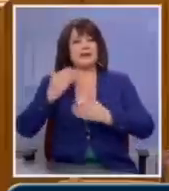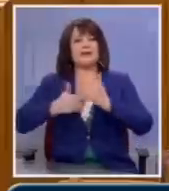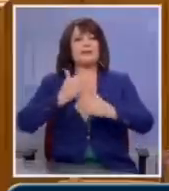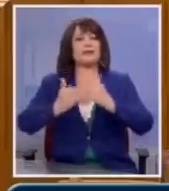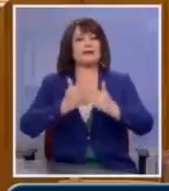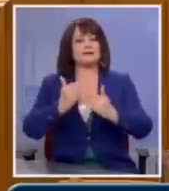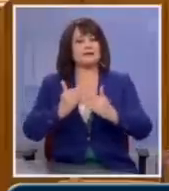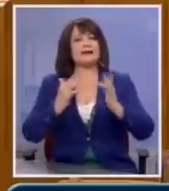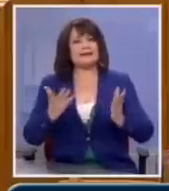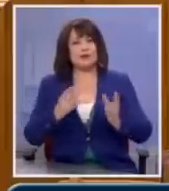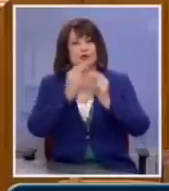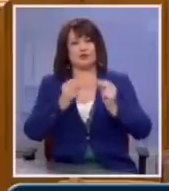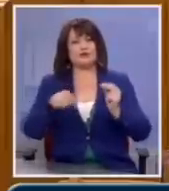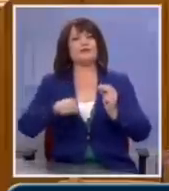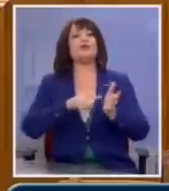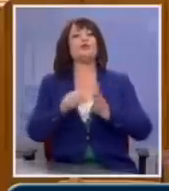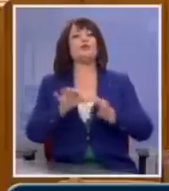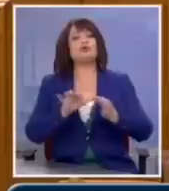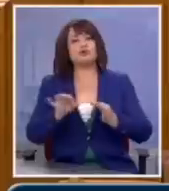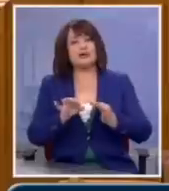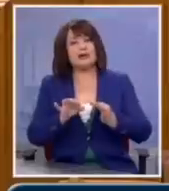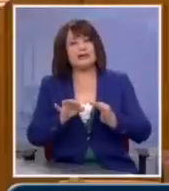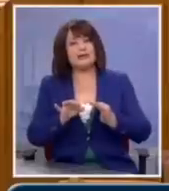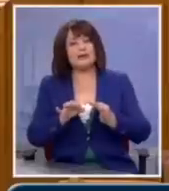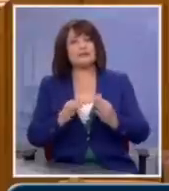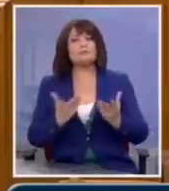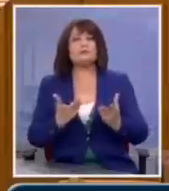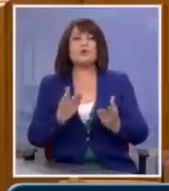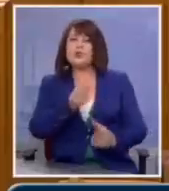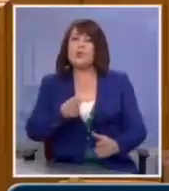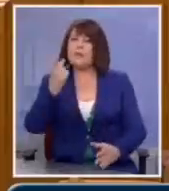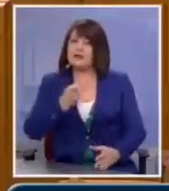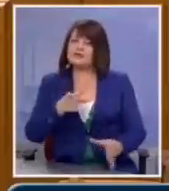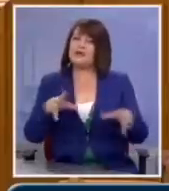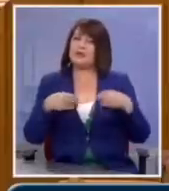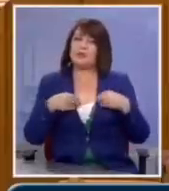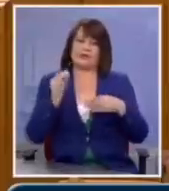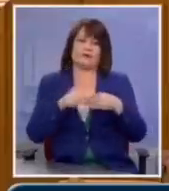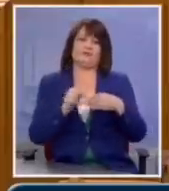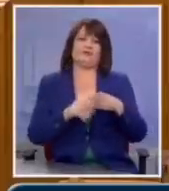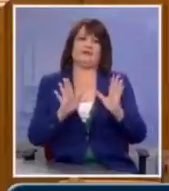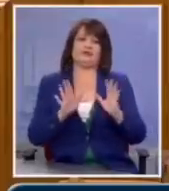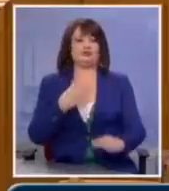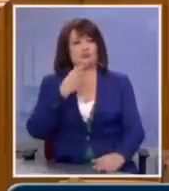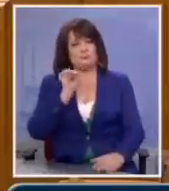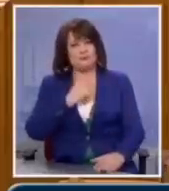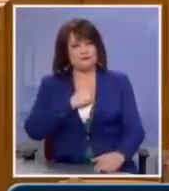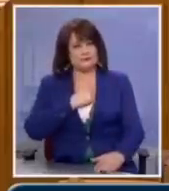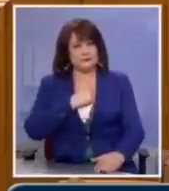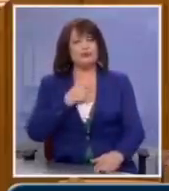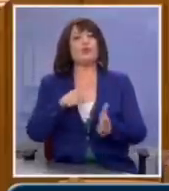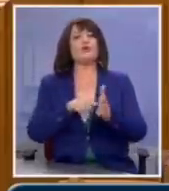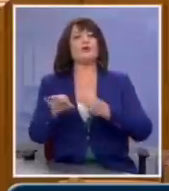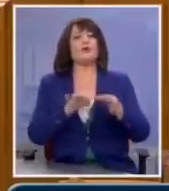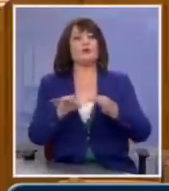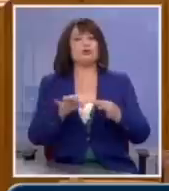διαδικασία ώστε αυτό το νομοσχέδιο να τύχει μιας ευρείας πλειοψηφίας, γιατί πιστεύουμε ότι το